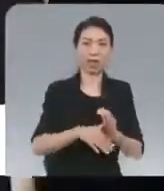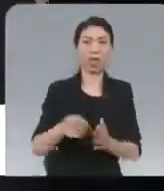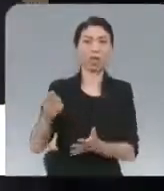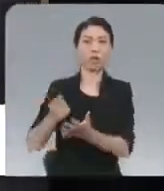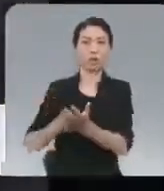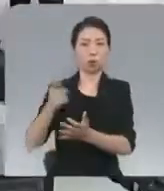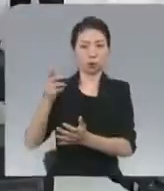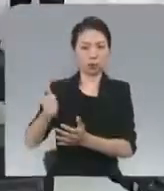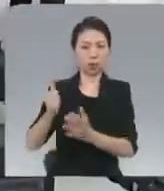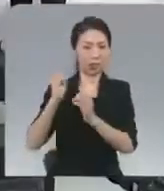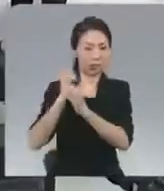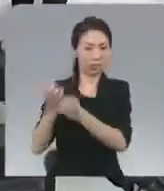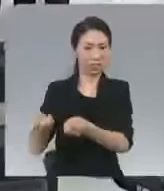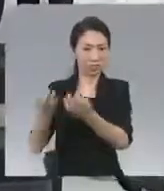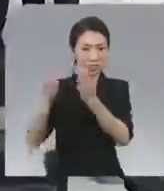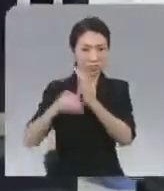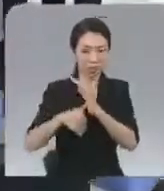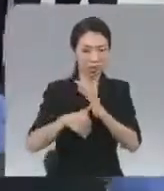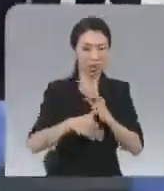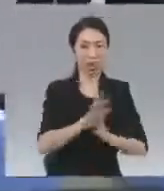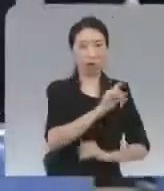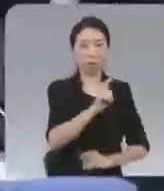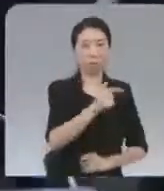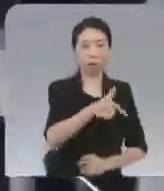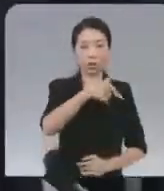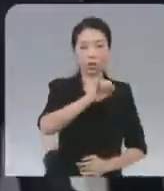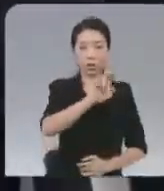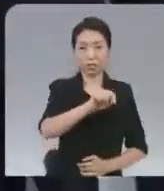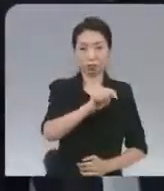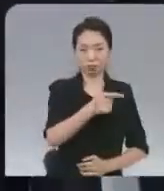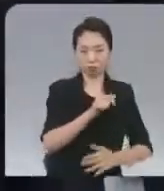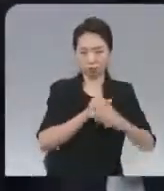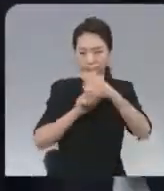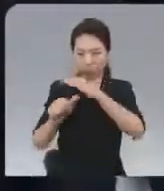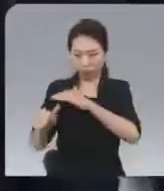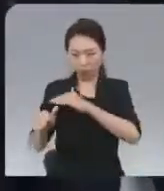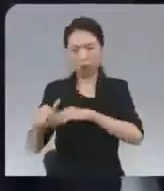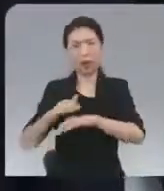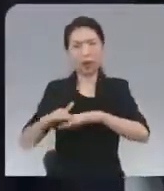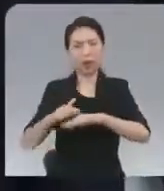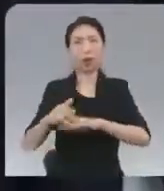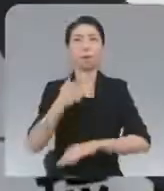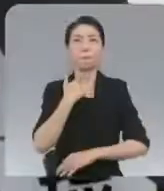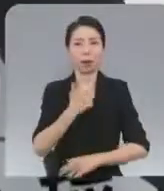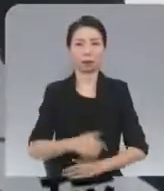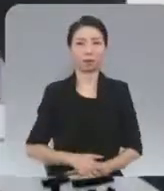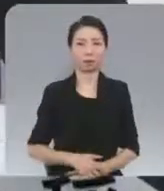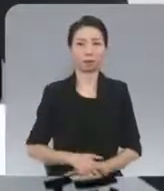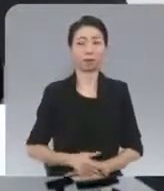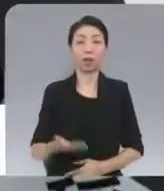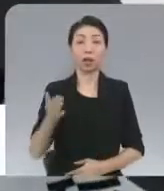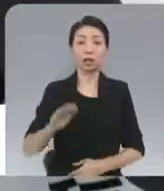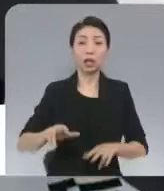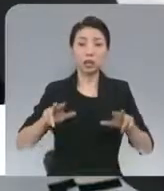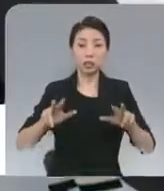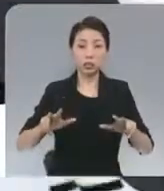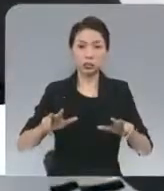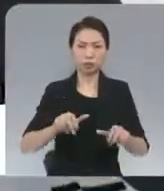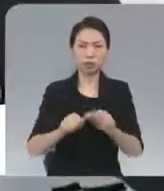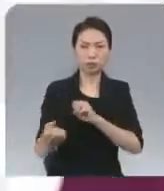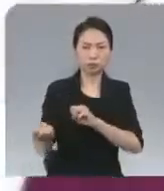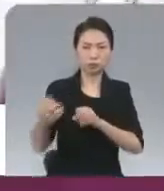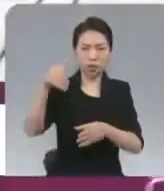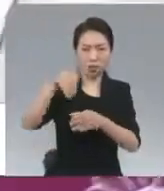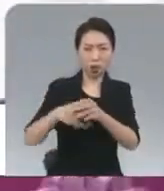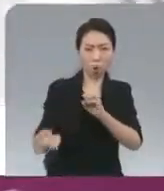des affaires étrangères de l'époque ban ki moon au soap 5 que l'ancien premier ministre nippon guitare ou hashimoto